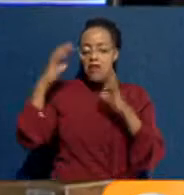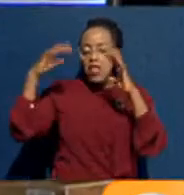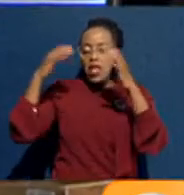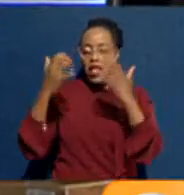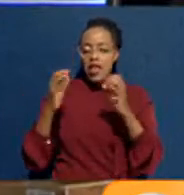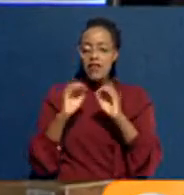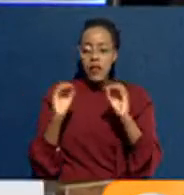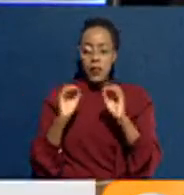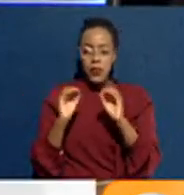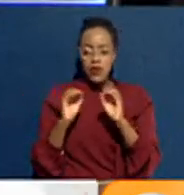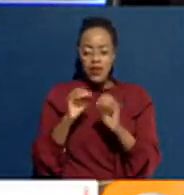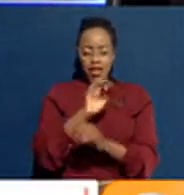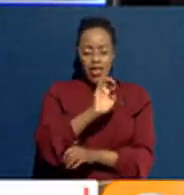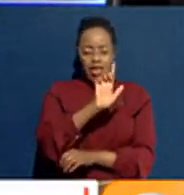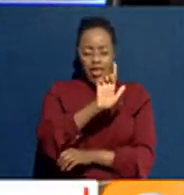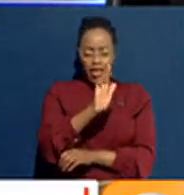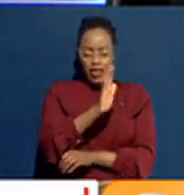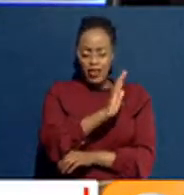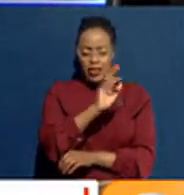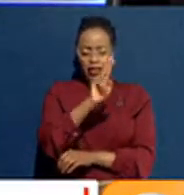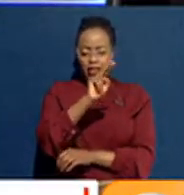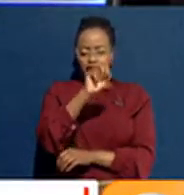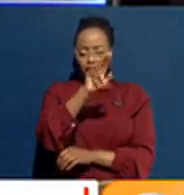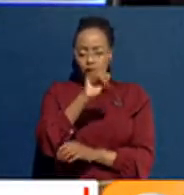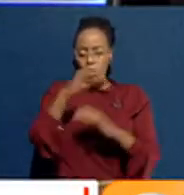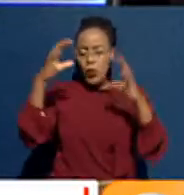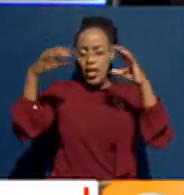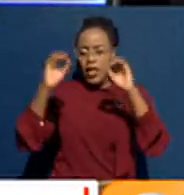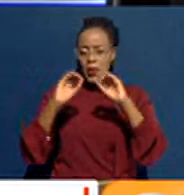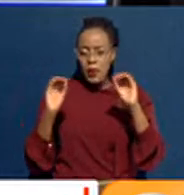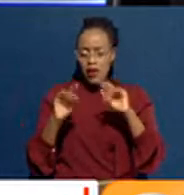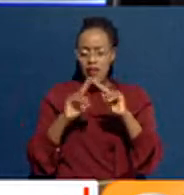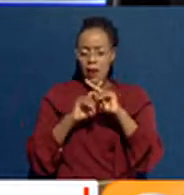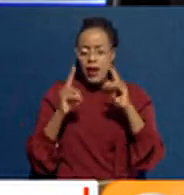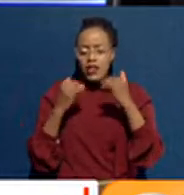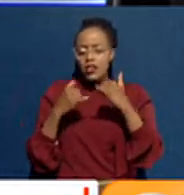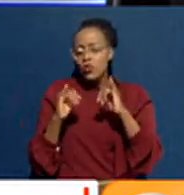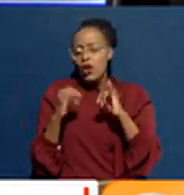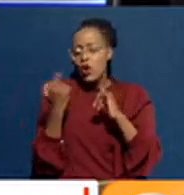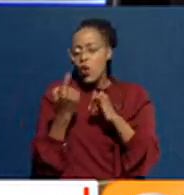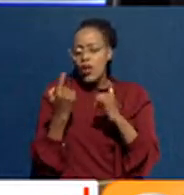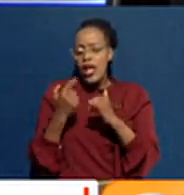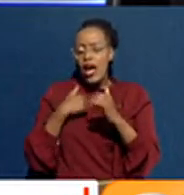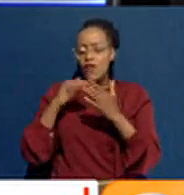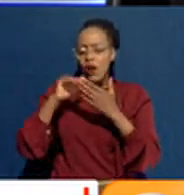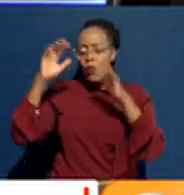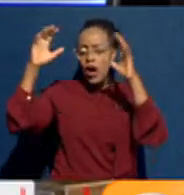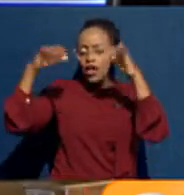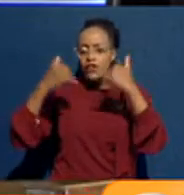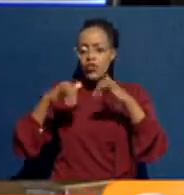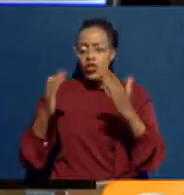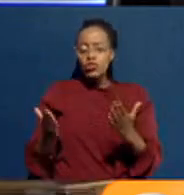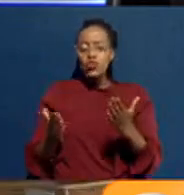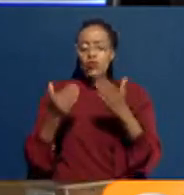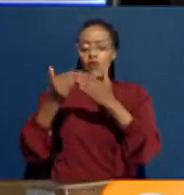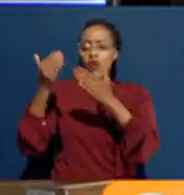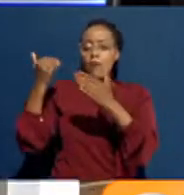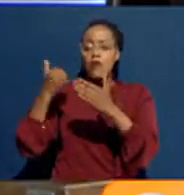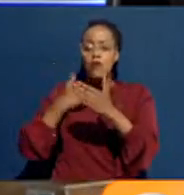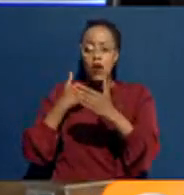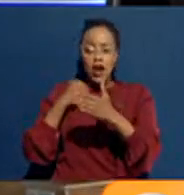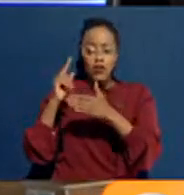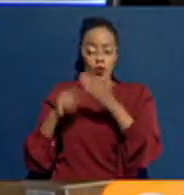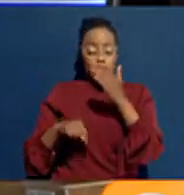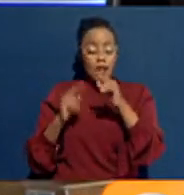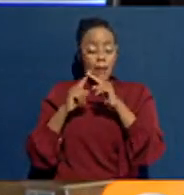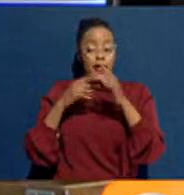not such El Nino rains. It is those drivers are enhancing the rainfall. It's trying to improve on what was there. So what